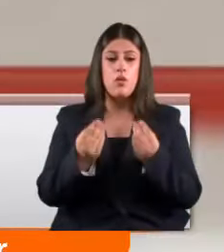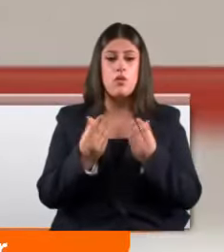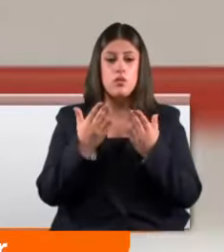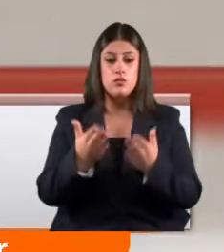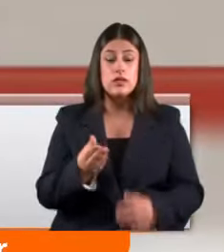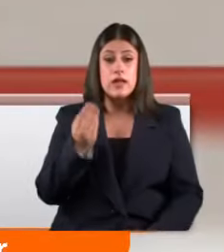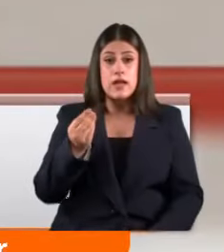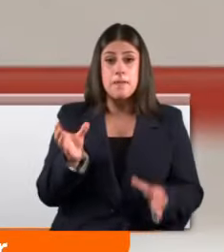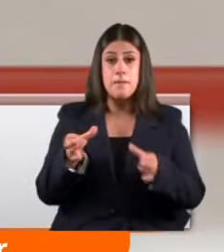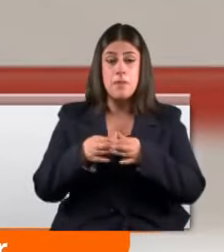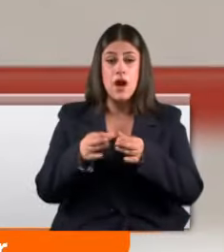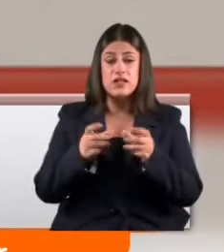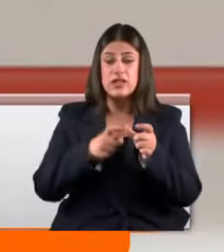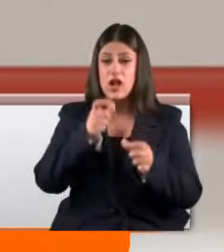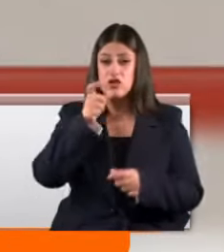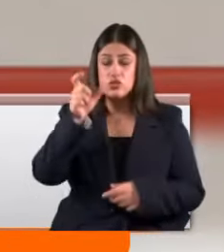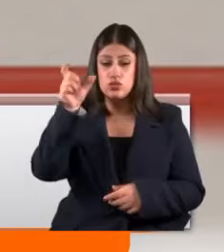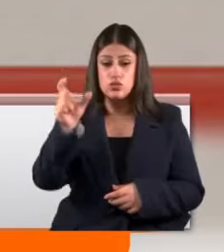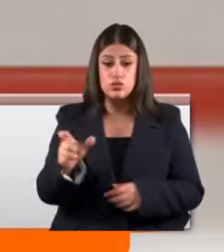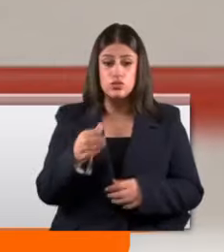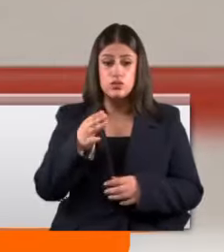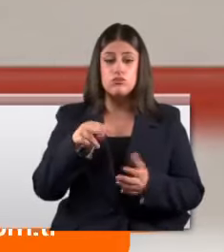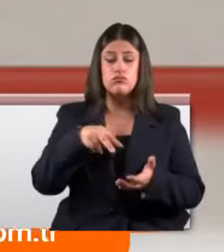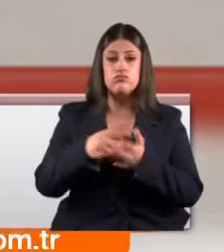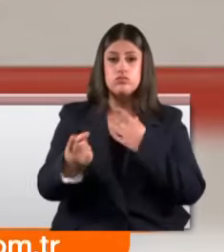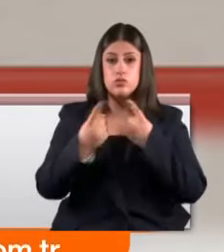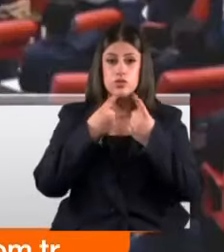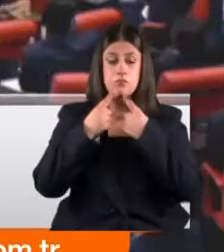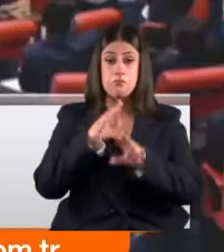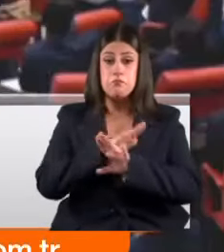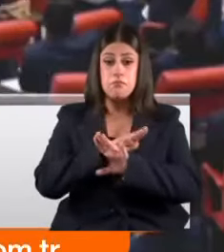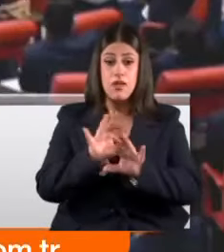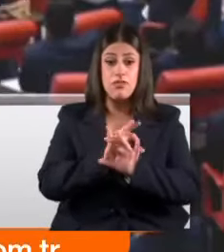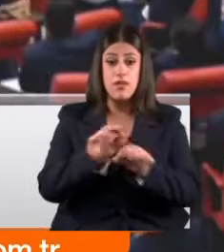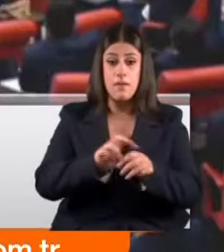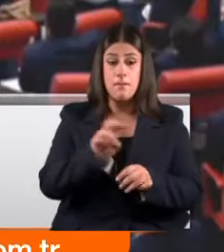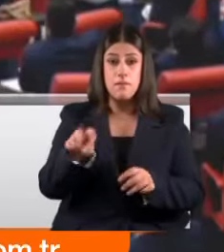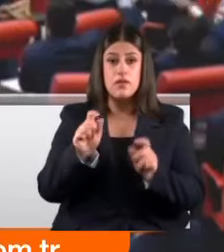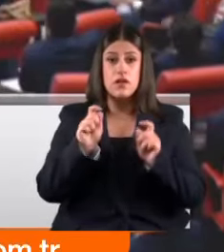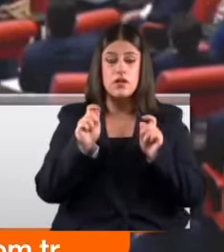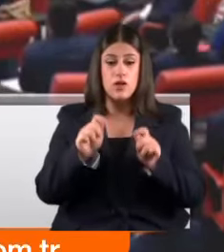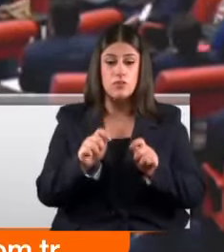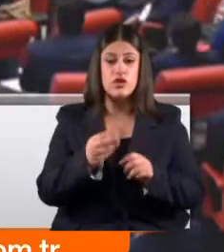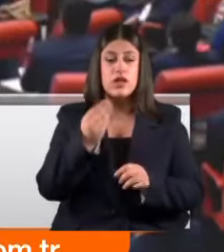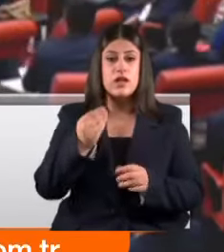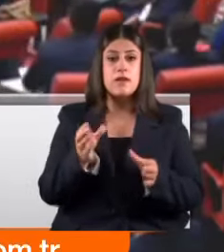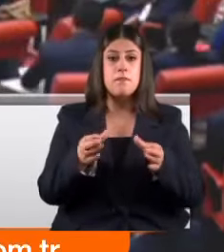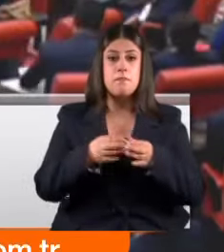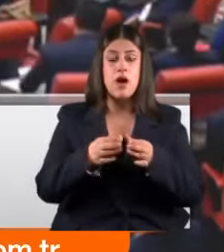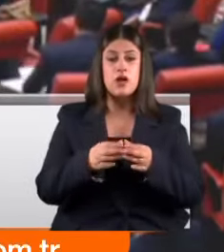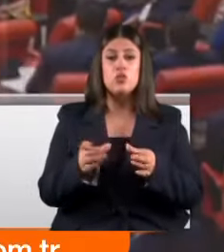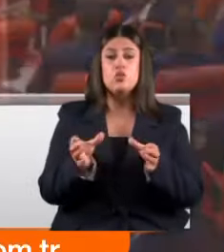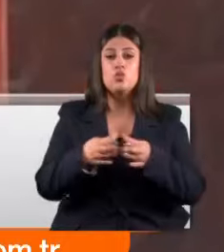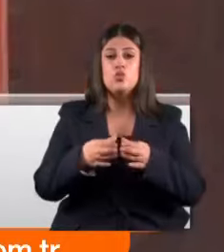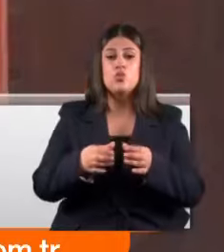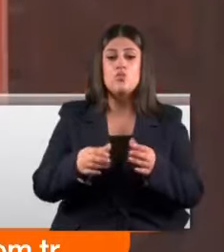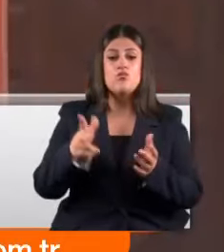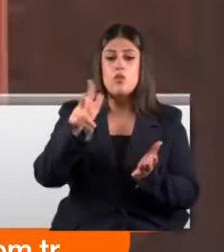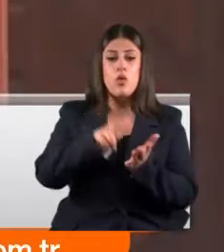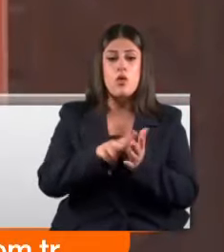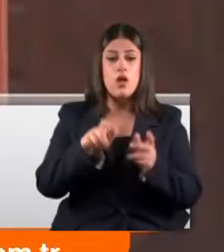İYİ Partili Selçuk Türkoğlu kürsüdeydi. Konuşmasını tamamladı. Tam kürsüden ayrılıyordu ki İYİ Parti grup önergesi oylandı